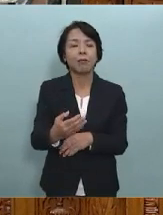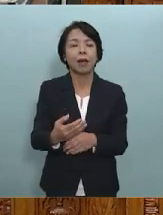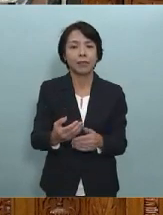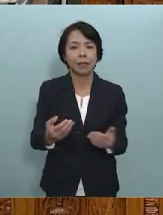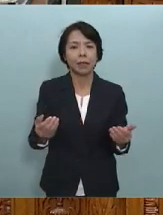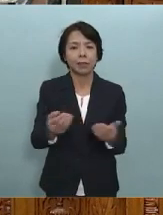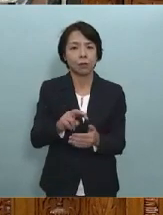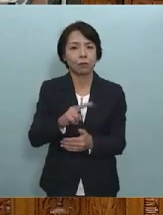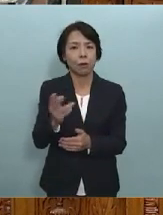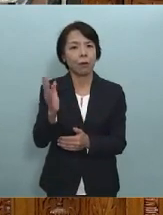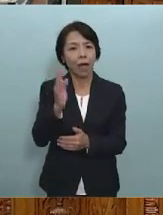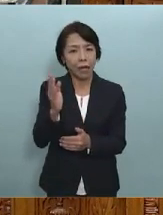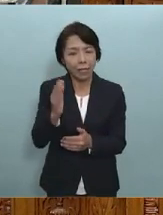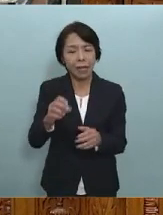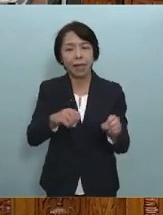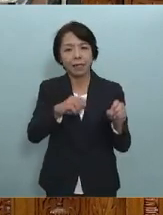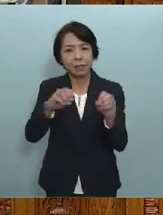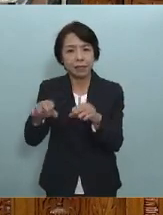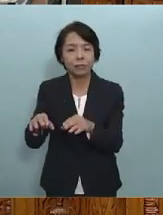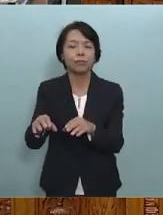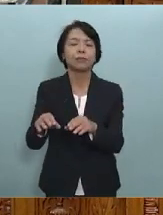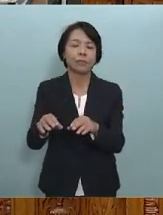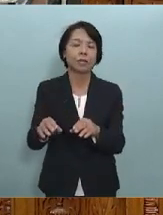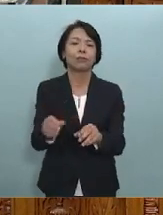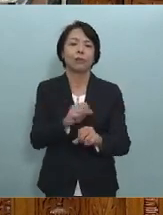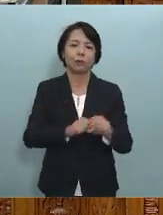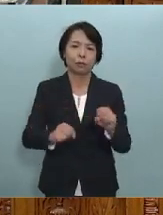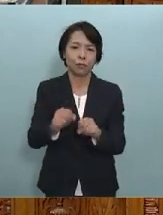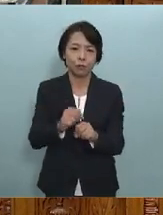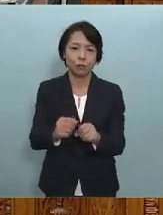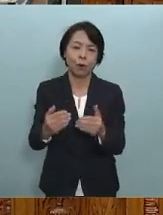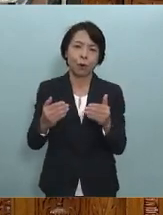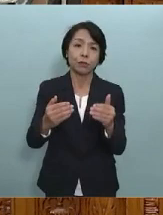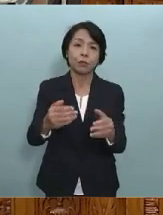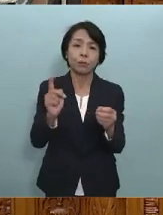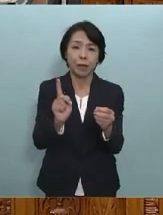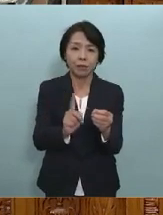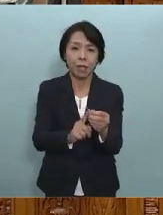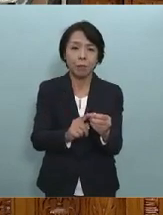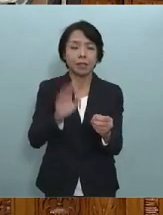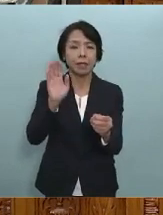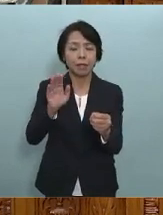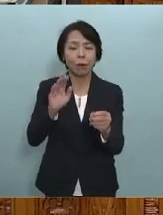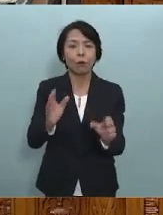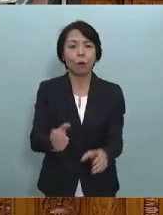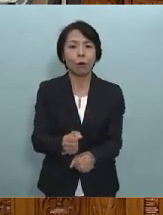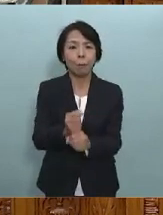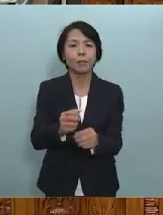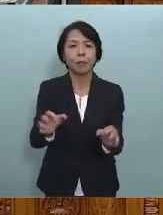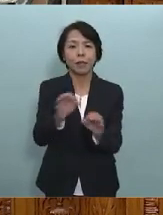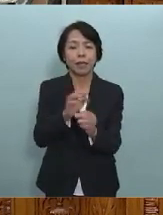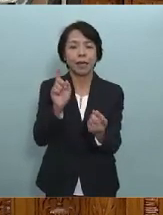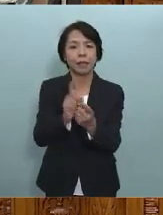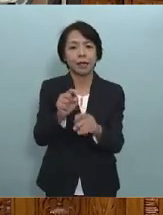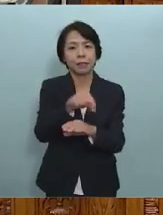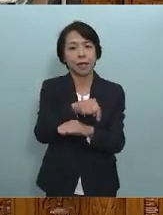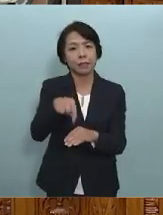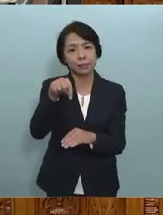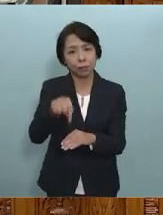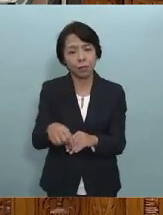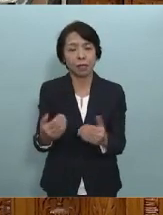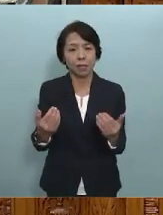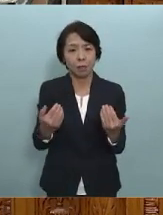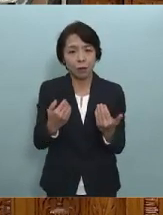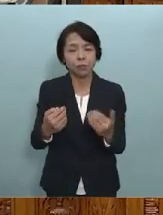なき移住などの取り組みこれをさらに加速するべくえ今後取りまとめる経済対策においても必要な